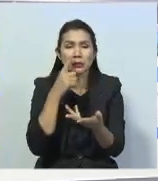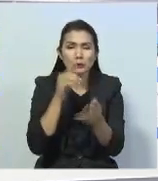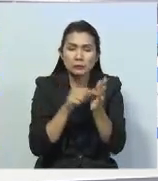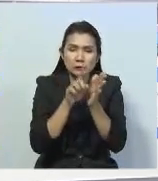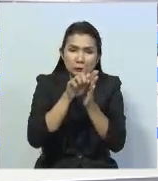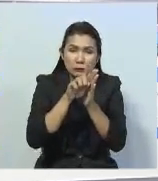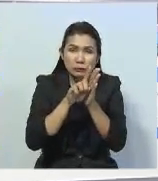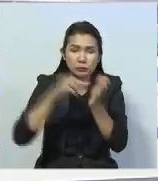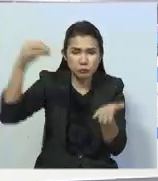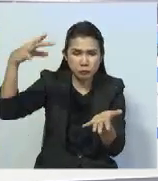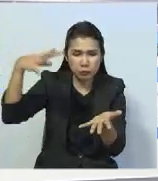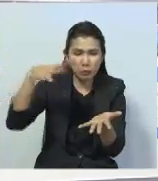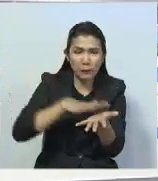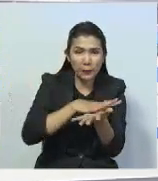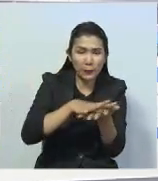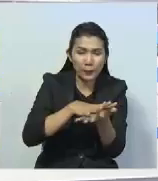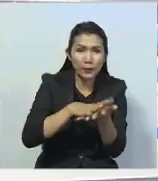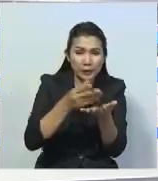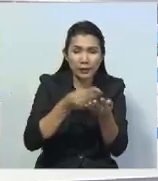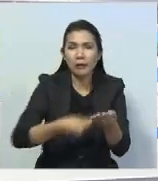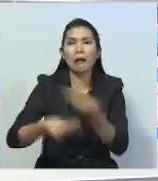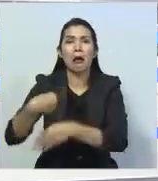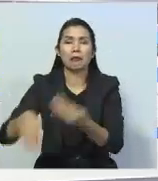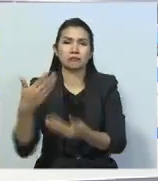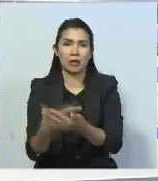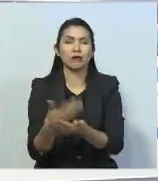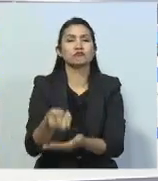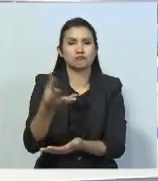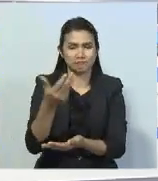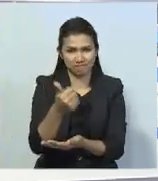มีการจองคิวในการใช้ลานข้าวใช้พื้นที่ในการตักข้าวแบบนี ้ค่ะ